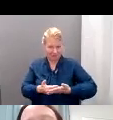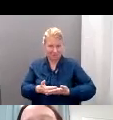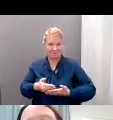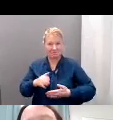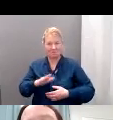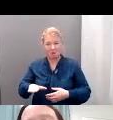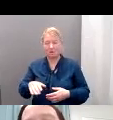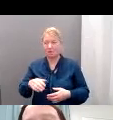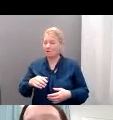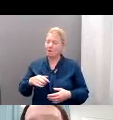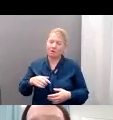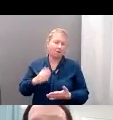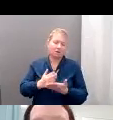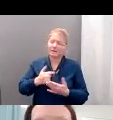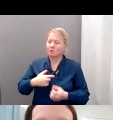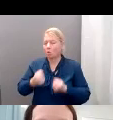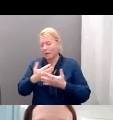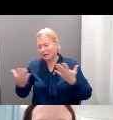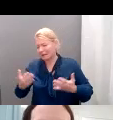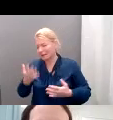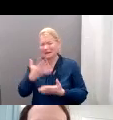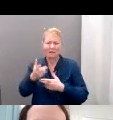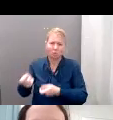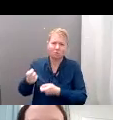kunna uppfostra och ta hand om ett barn.